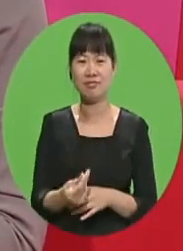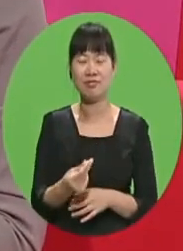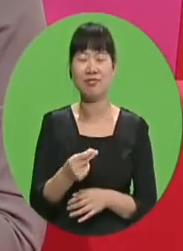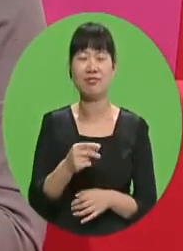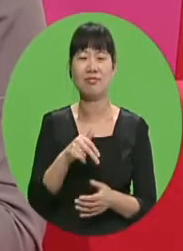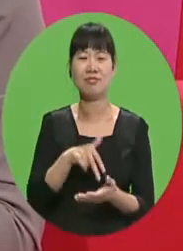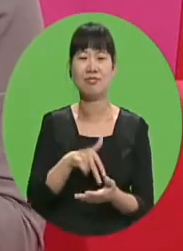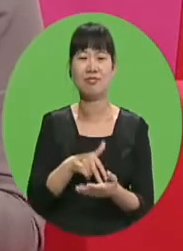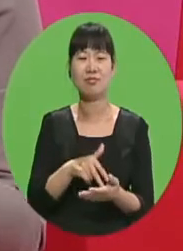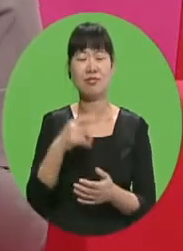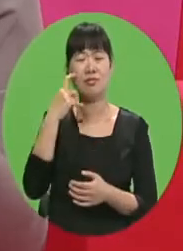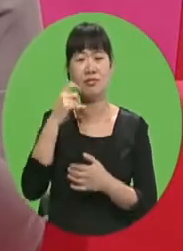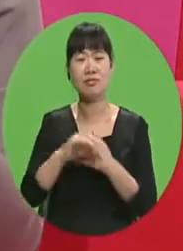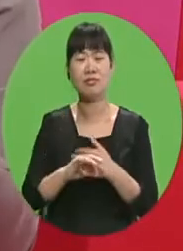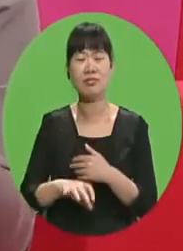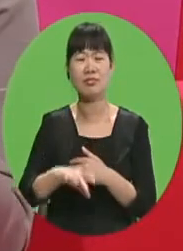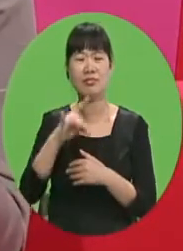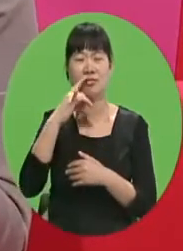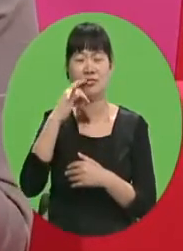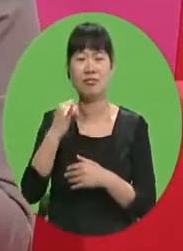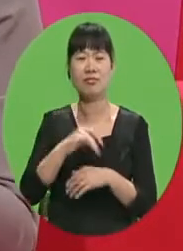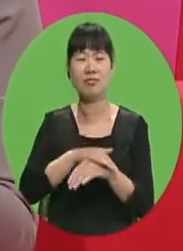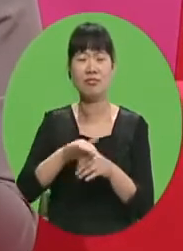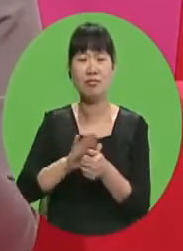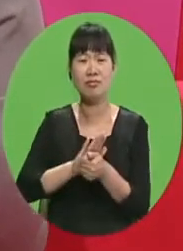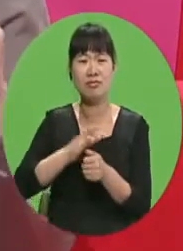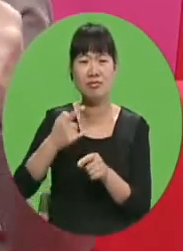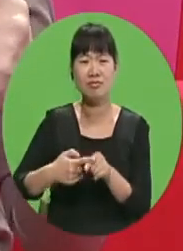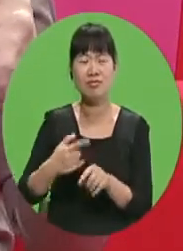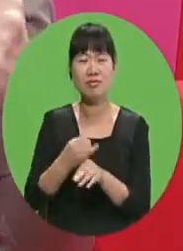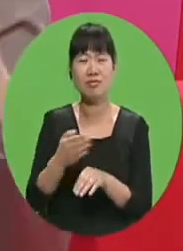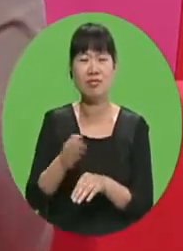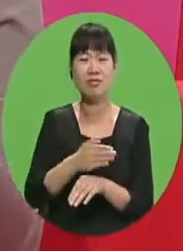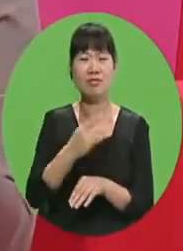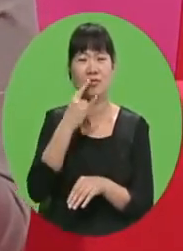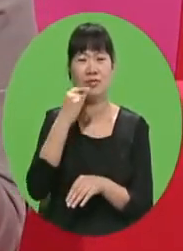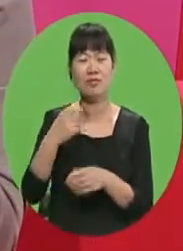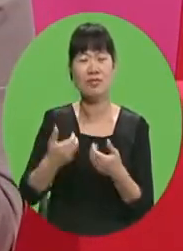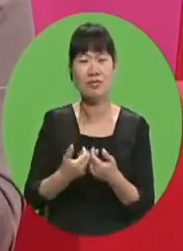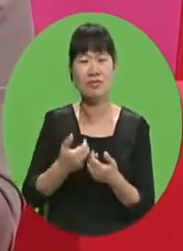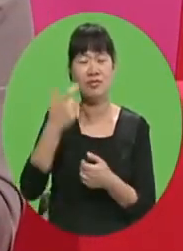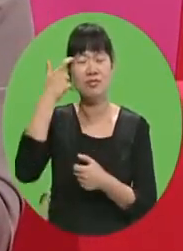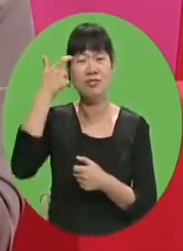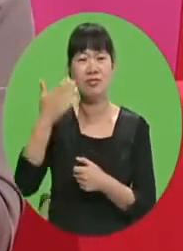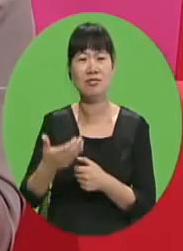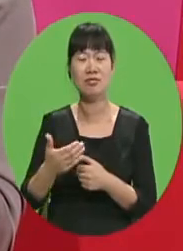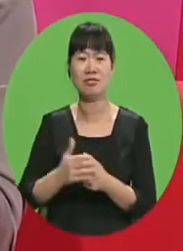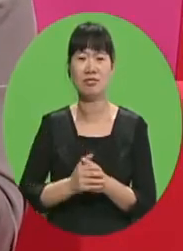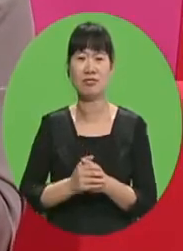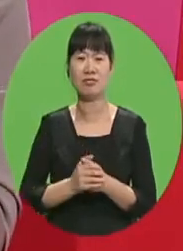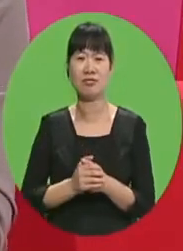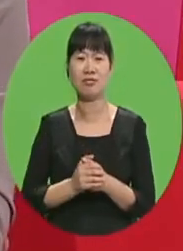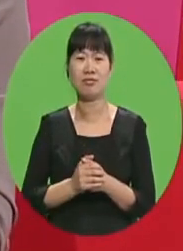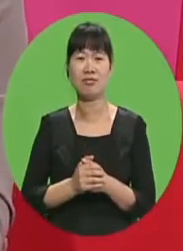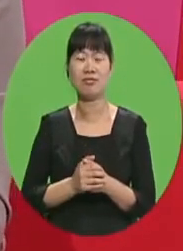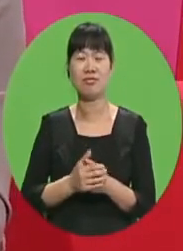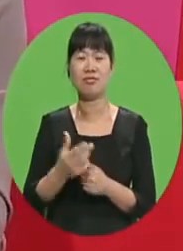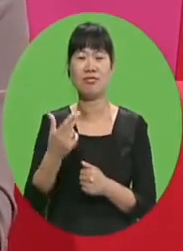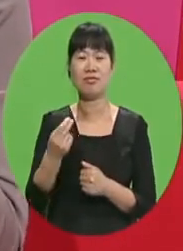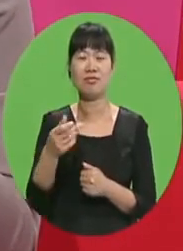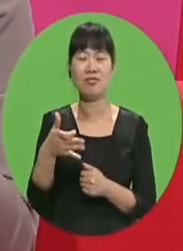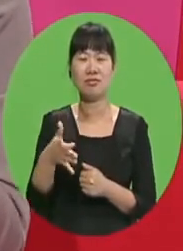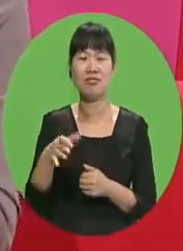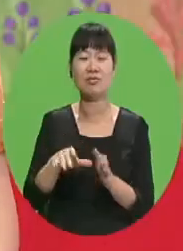그런 부분은 왜냐면 아이들이 처음에는 엄마가 잘 보살피다가 언제부터 엄마하고 첨예하게 대립하기 시작해요. 대소변